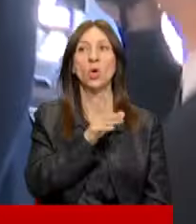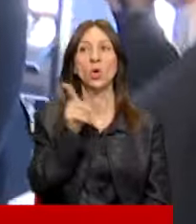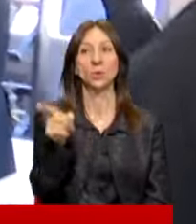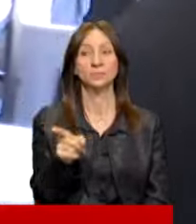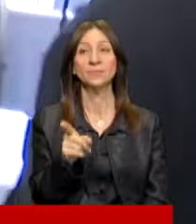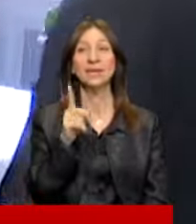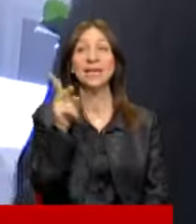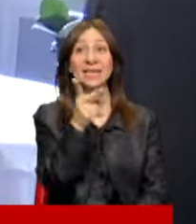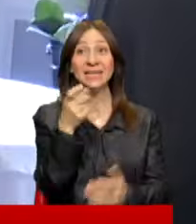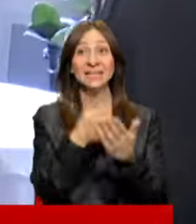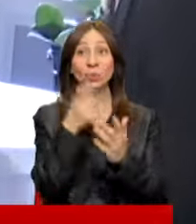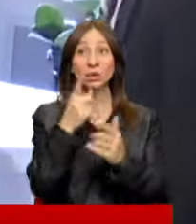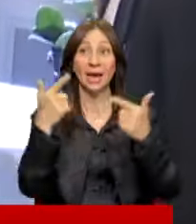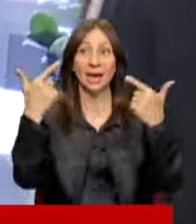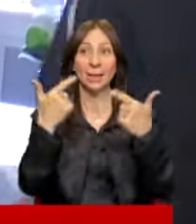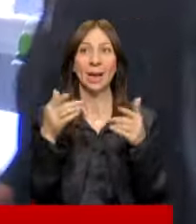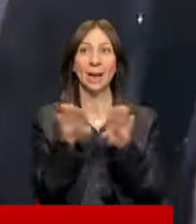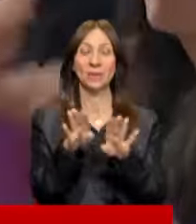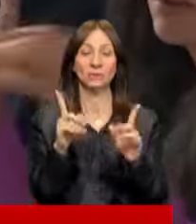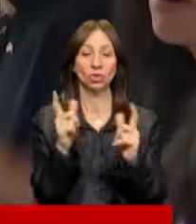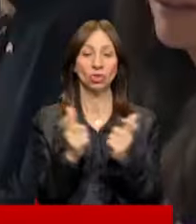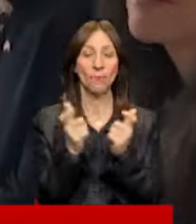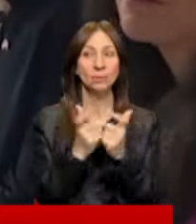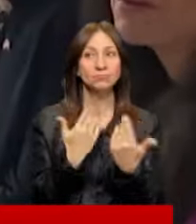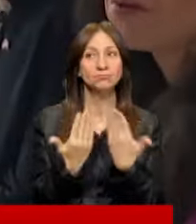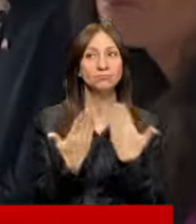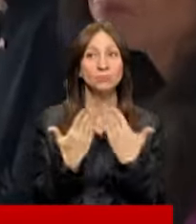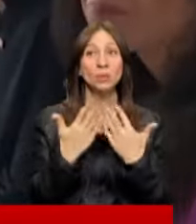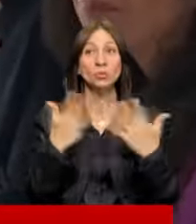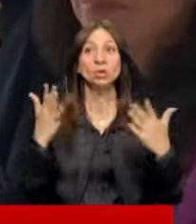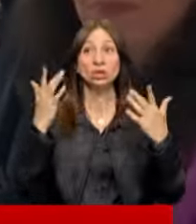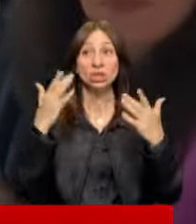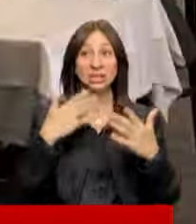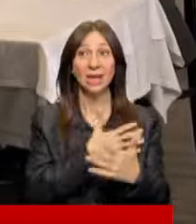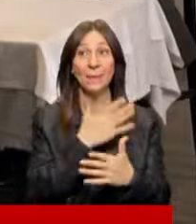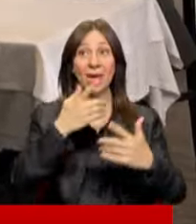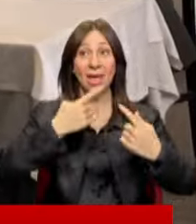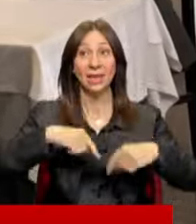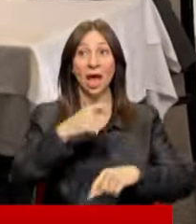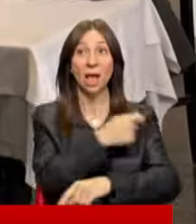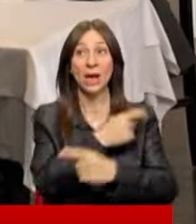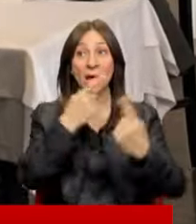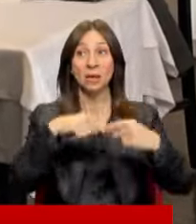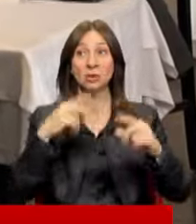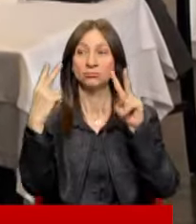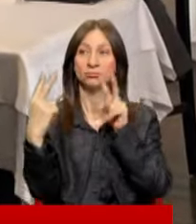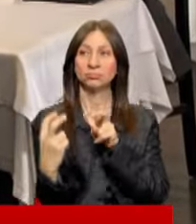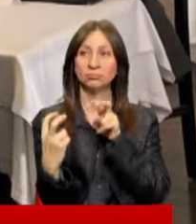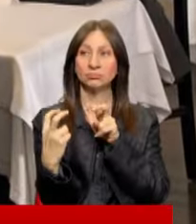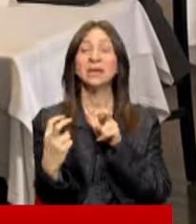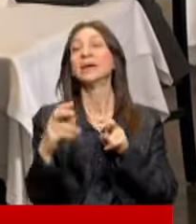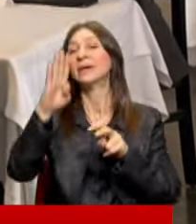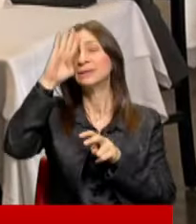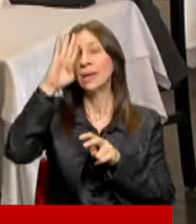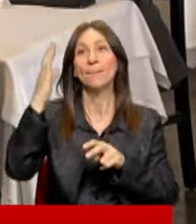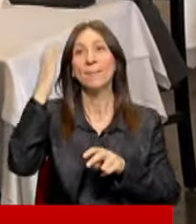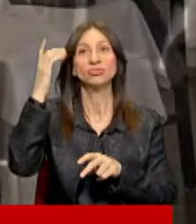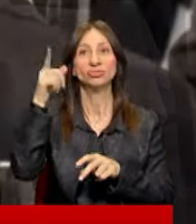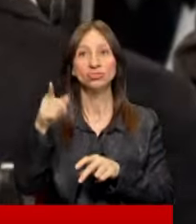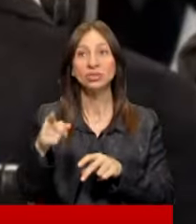İmamoğlu'yla. İki isim önce kameralara kapalı alanda bir araya geldi. Büyükşehir ve CHP heyetiyle Alman heyet karşılıklı oturdu. İstanbul başta